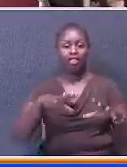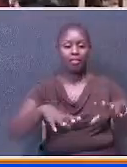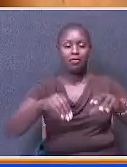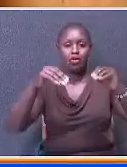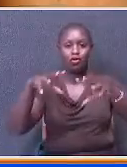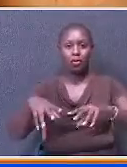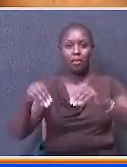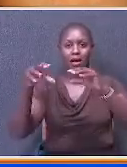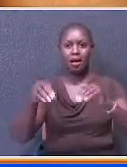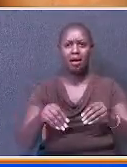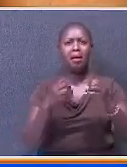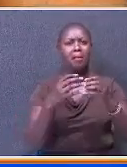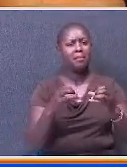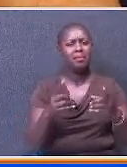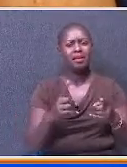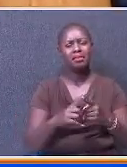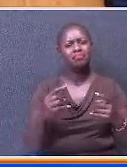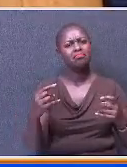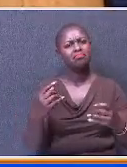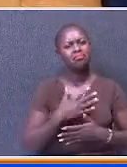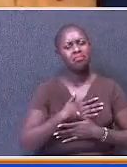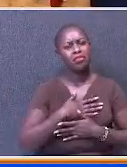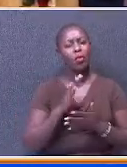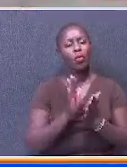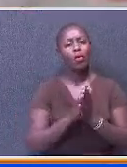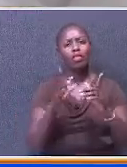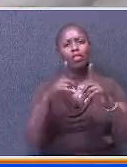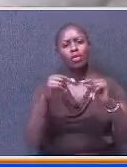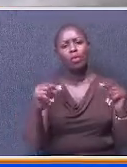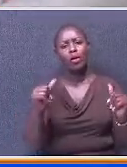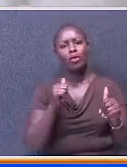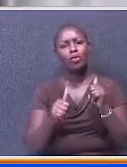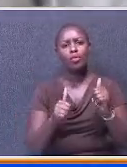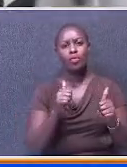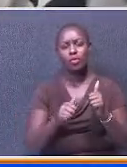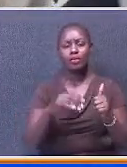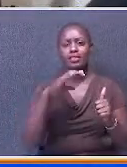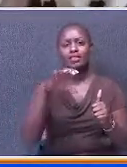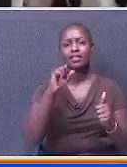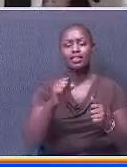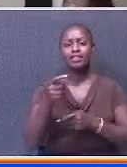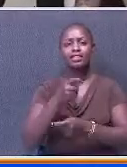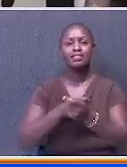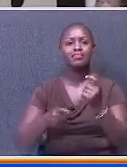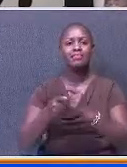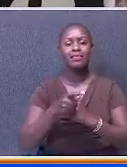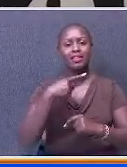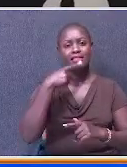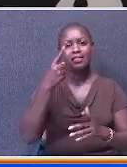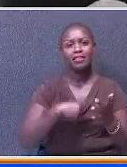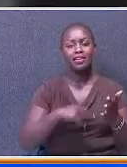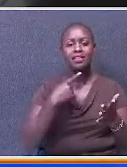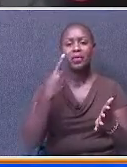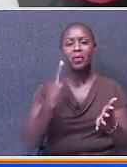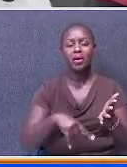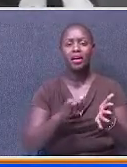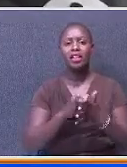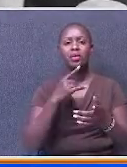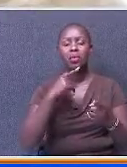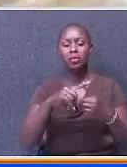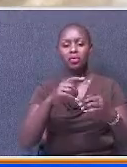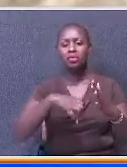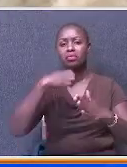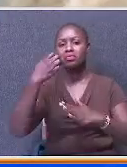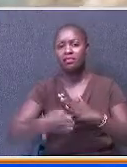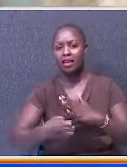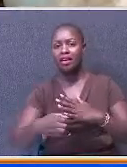Wengi wakionekana kugadhabishwa na kauli ya waziri wa biashara Moses Kuria ambaye anapendekeza uuzaji wa nguo za mitumba nchini kupigwa marufuku,